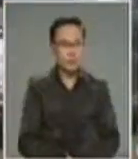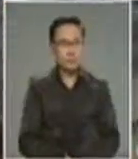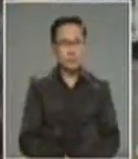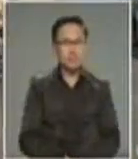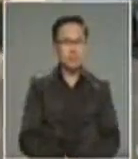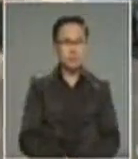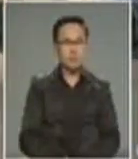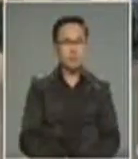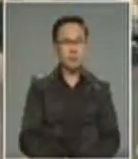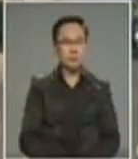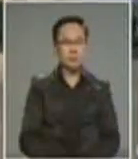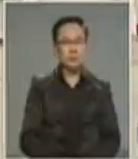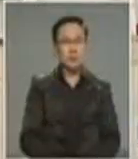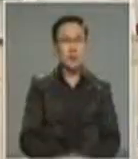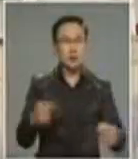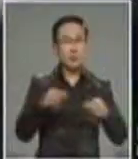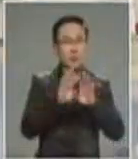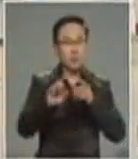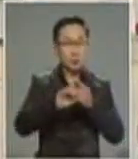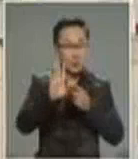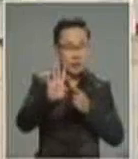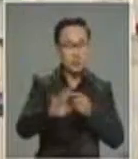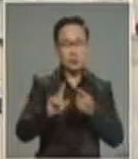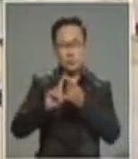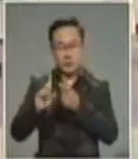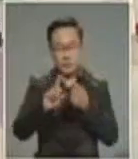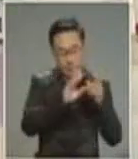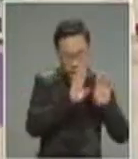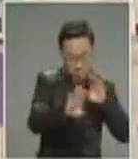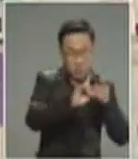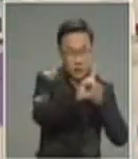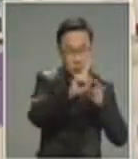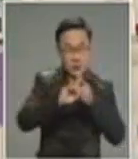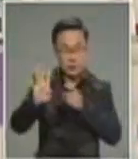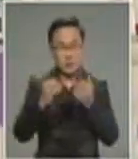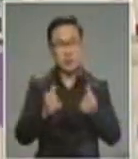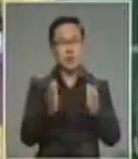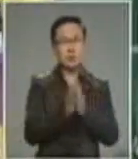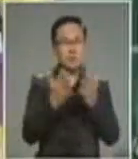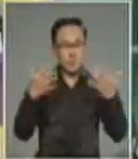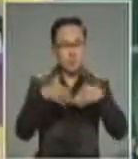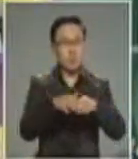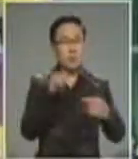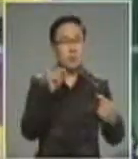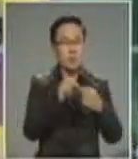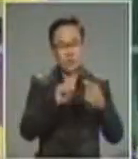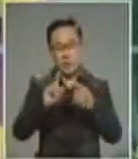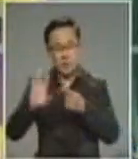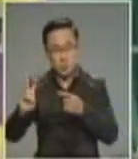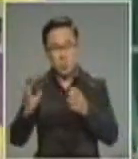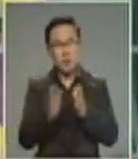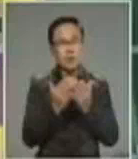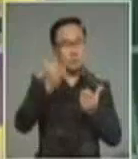ครับสถานการณ์ที่บริเวณประตู 4และประตูที่ 1ซึ่งเป็นประตูคู่ฝั่งตรงข้ามเชื่อมต่อประตู 5และประตูที่ 6เจ้าหน้าที่